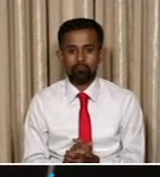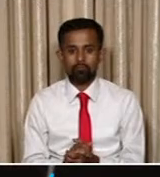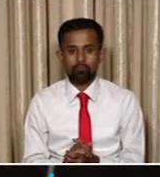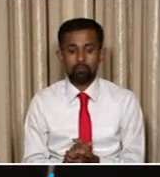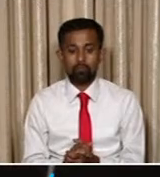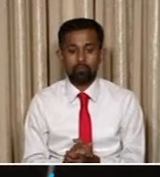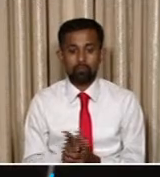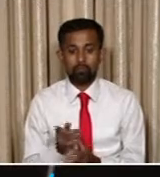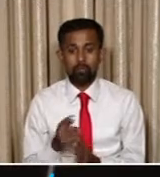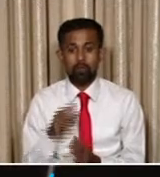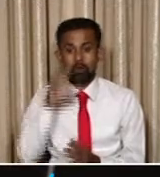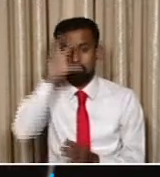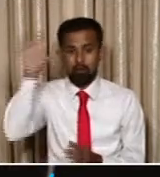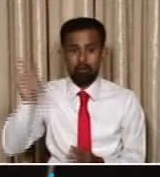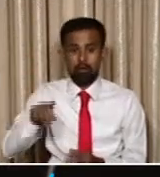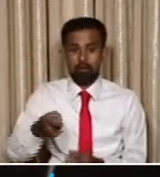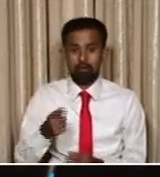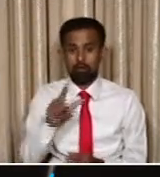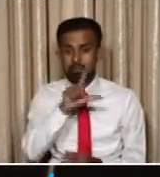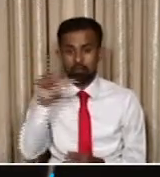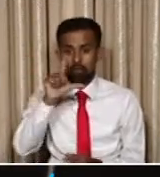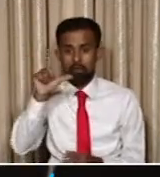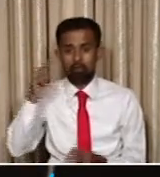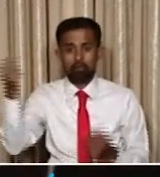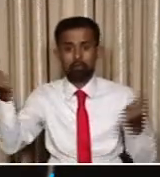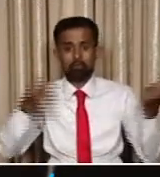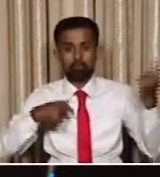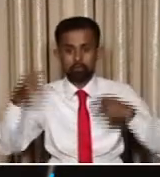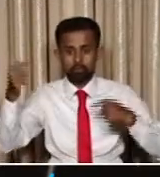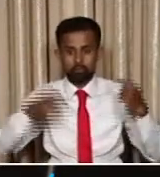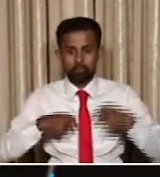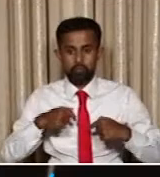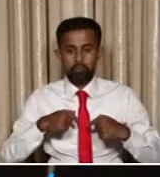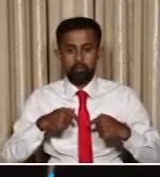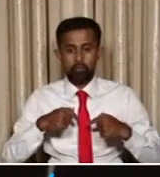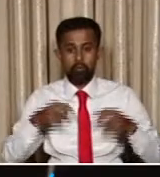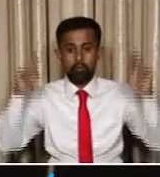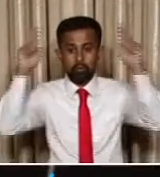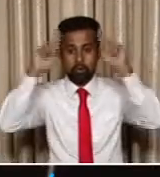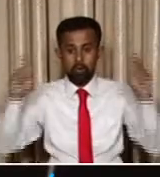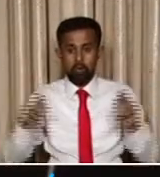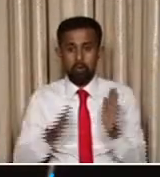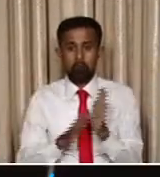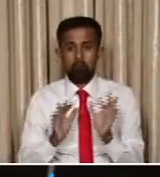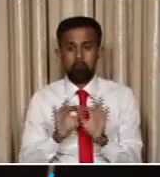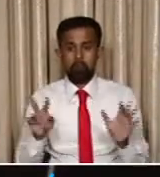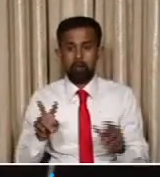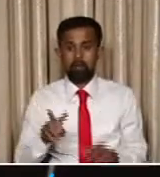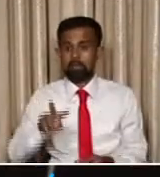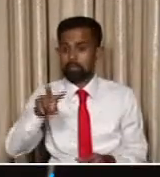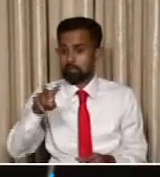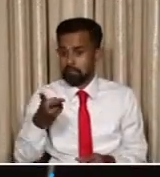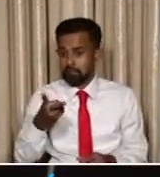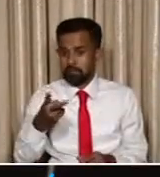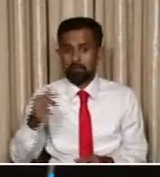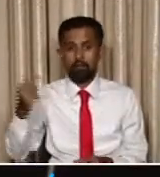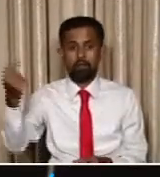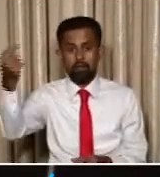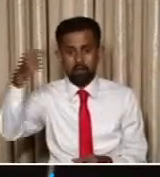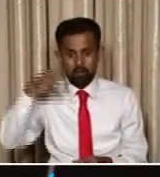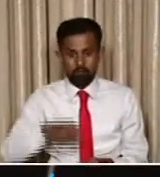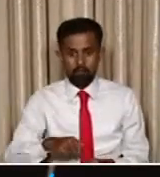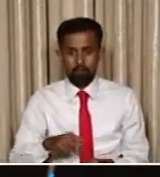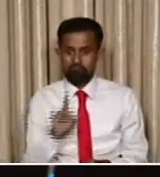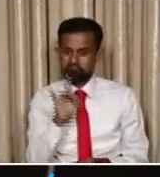මේ රටවල් 117ක් එනවා ජාත්‍යන්තර මාත්‍ර 200කින් කව වෙනවා මේ රට